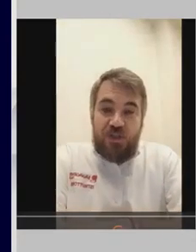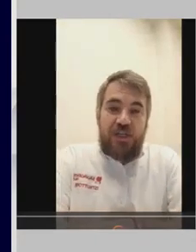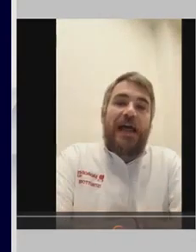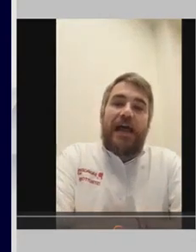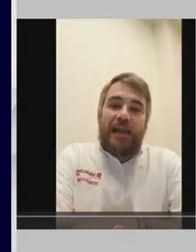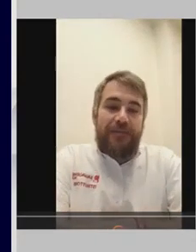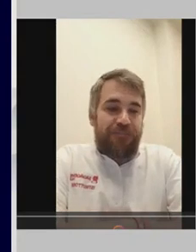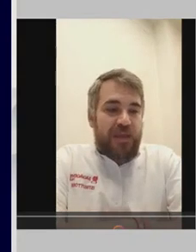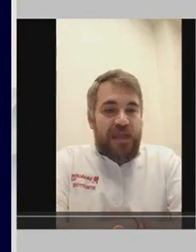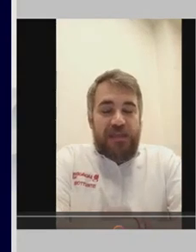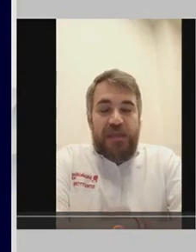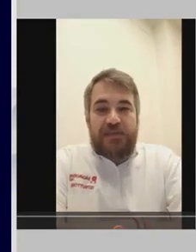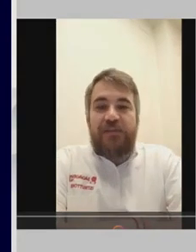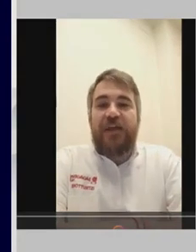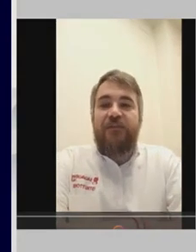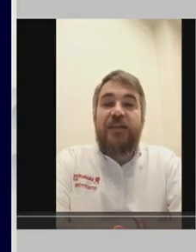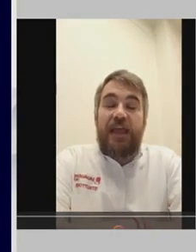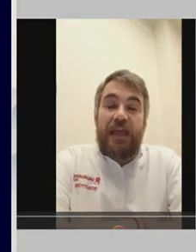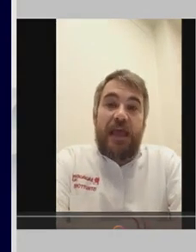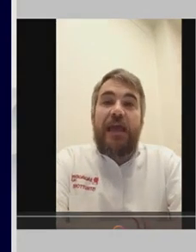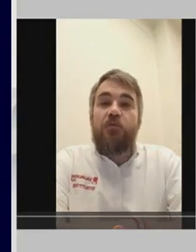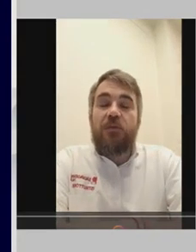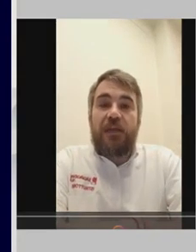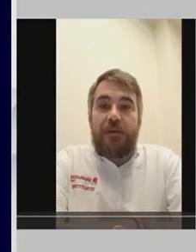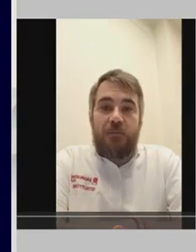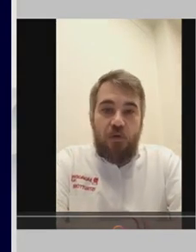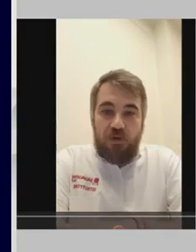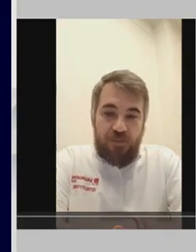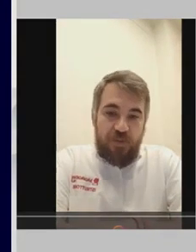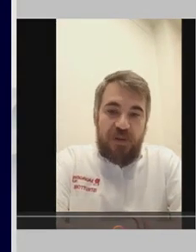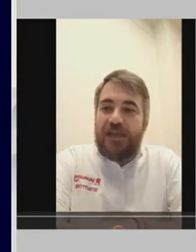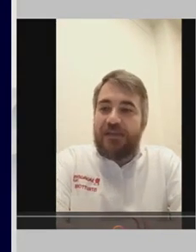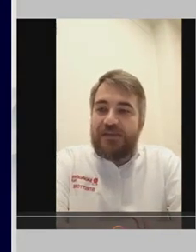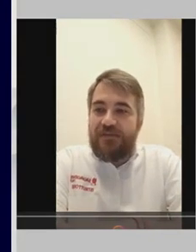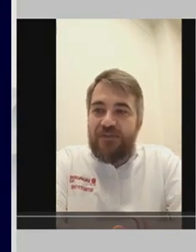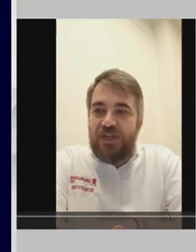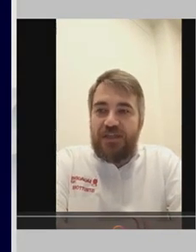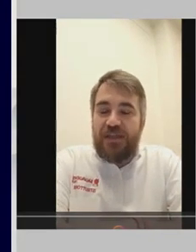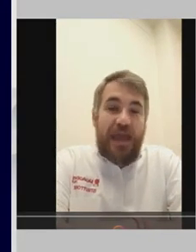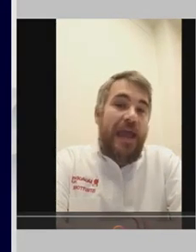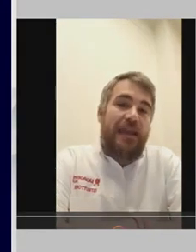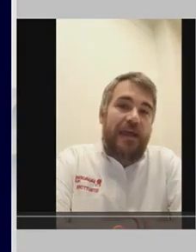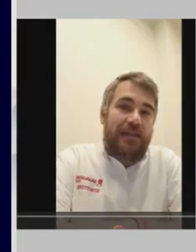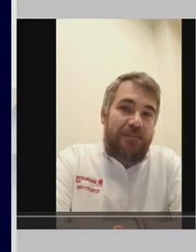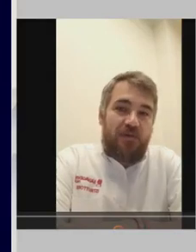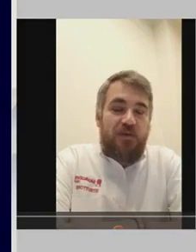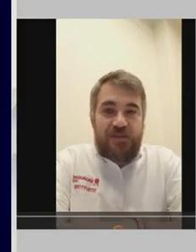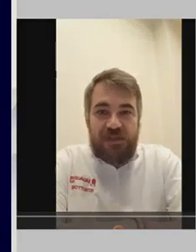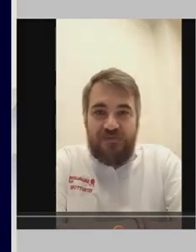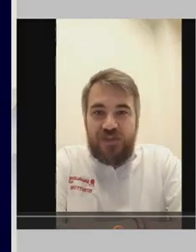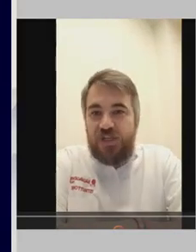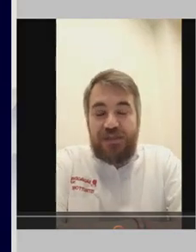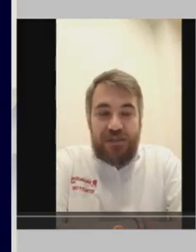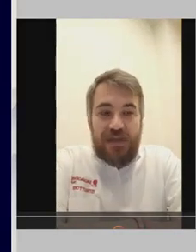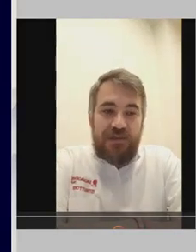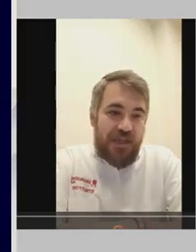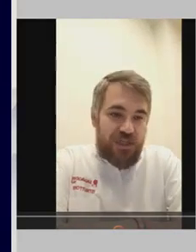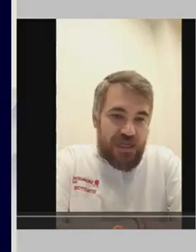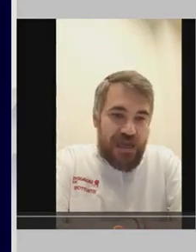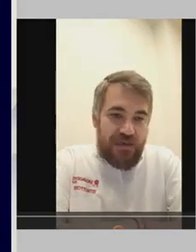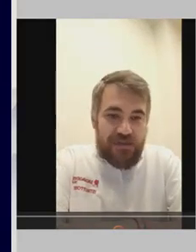soccorso in generale e del salvare vite è un tema molto importante. Salvagente è nata per questo, Salvagente